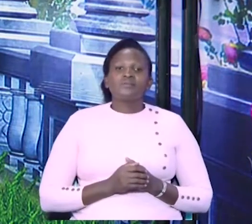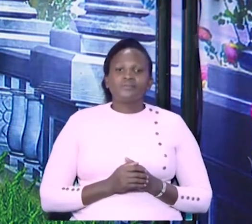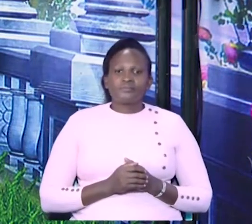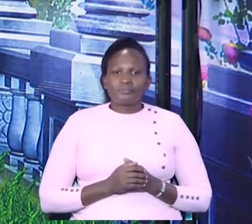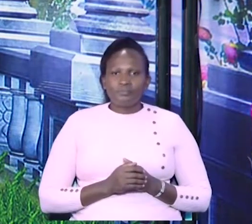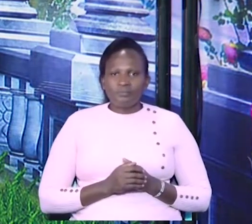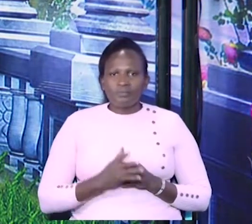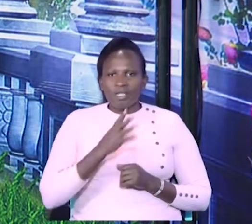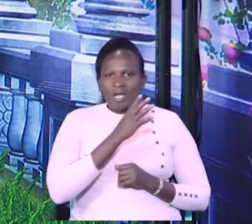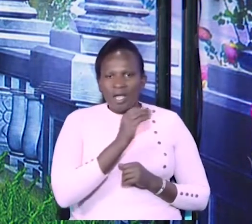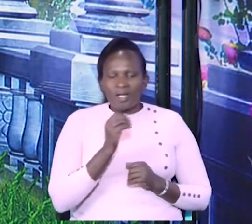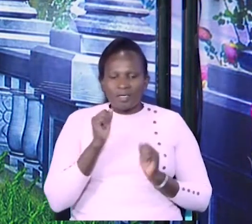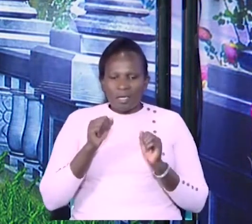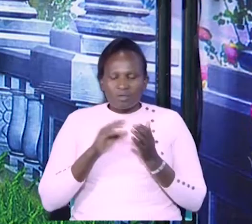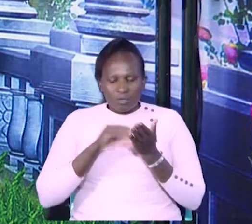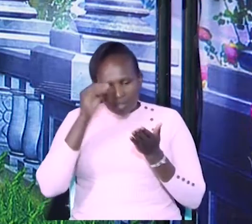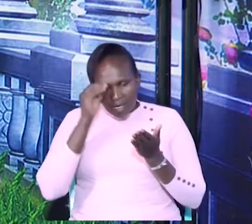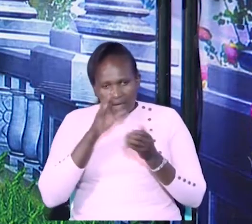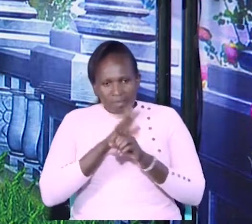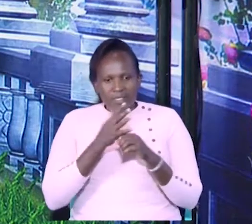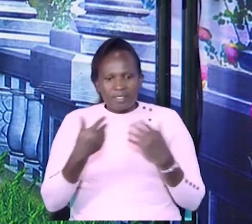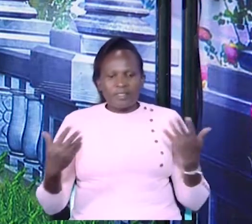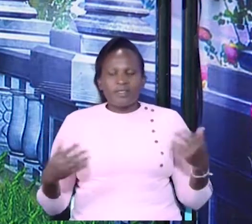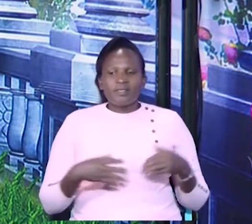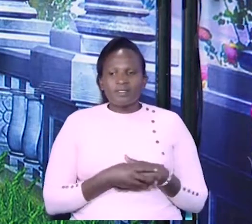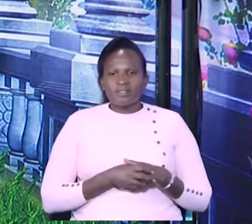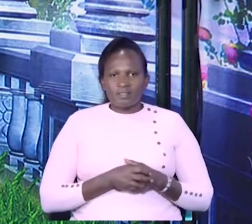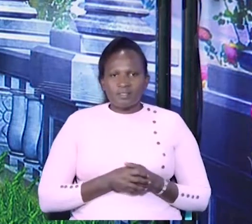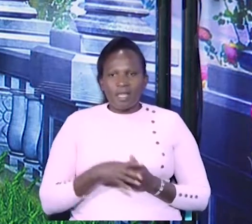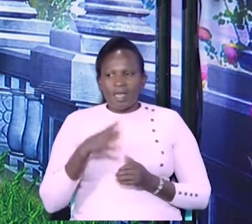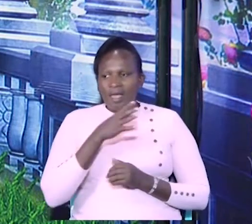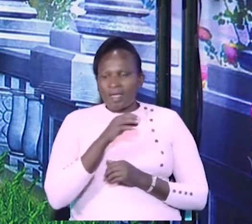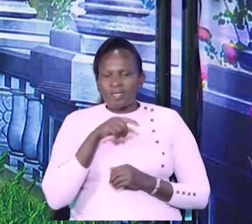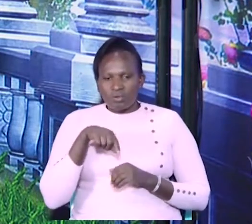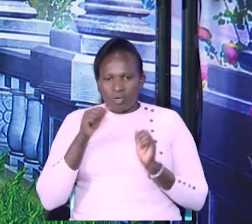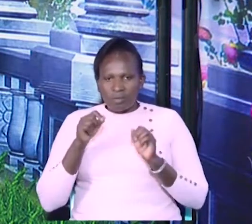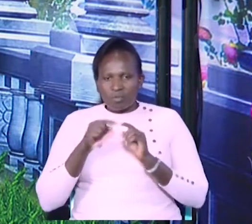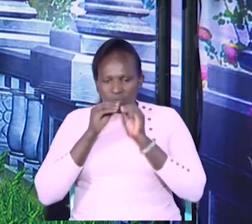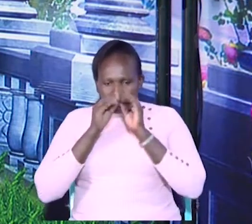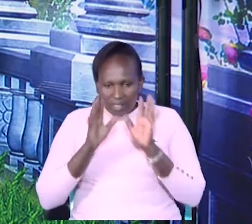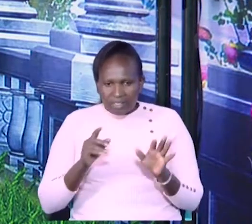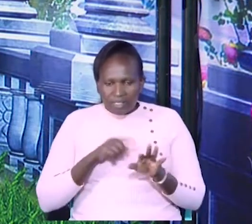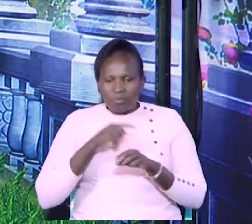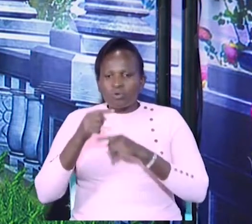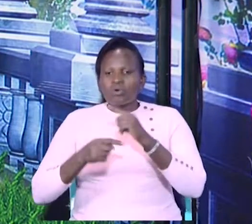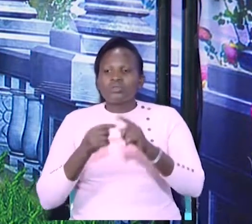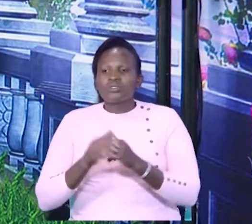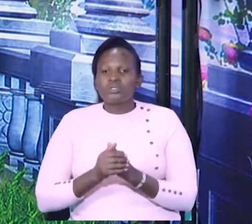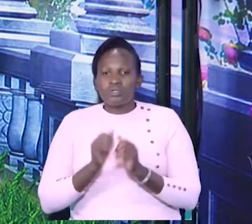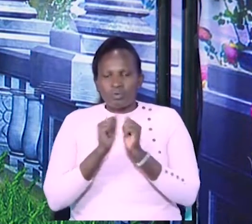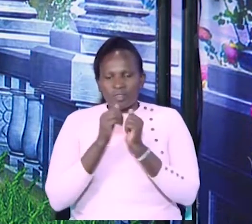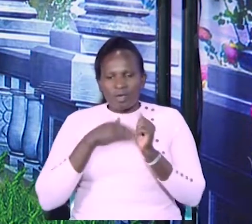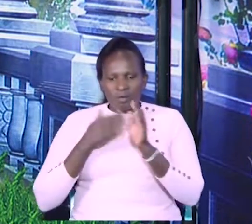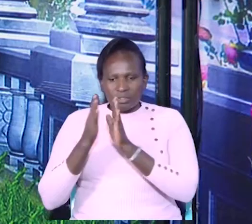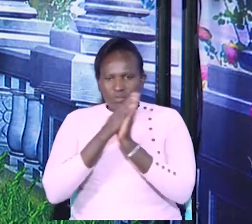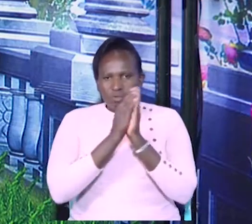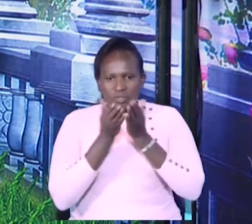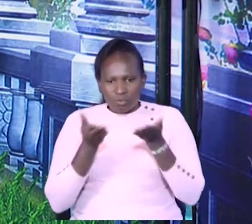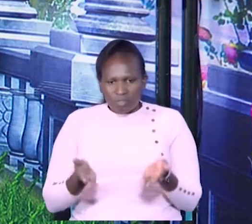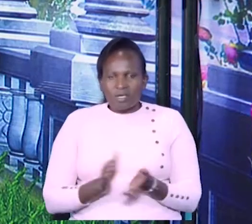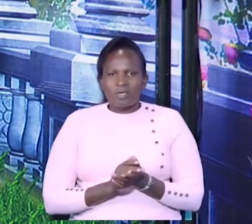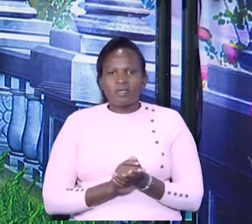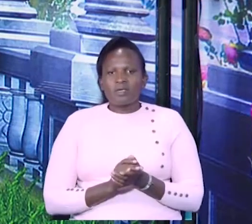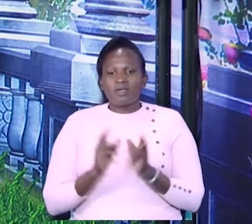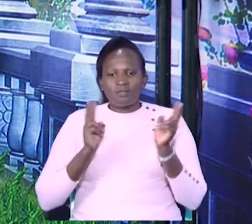Na tutaweza kujifundisha mambo kadhaa pale. Na tutaweza kubarikiwa tunapoendelea with our story today, which will